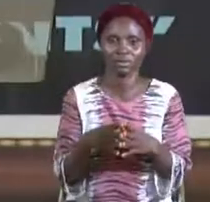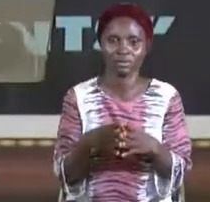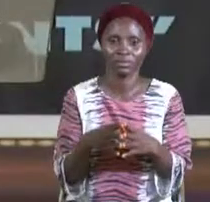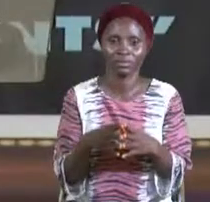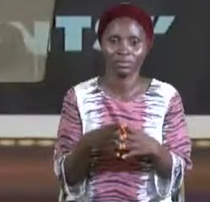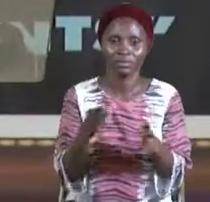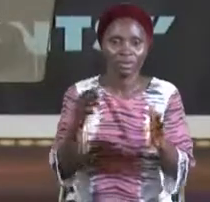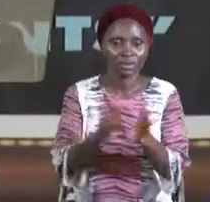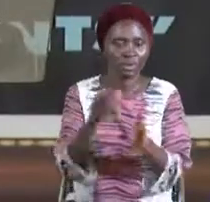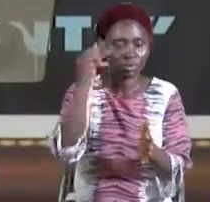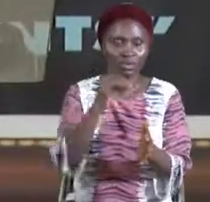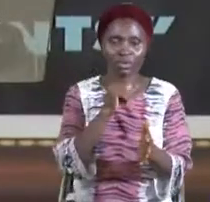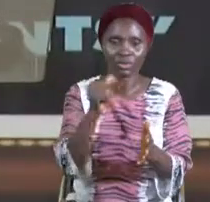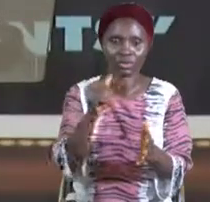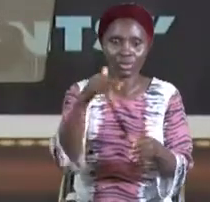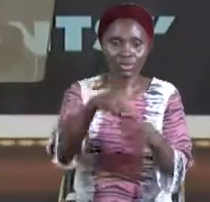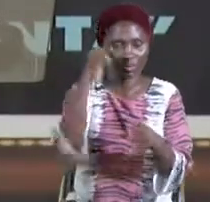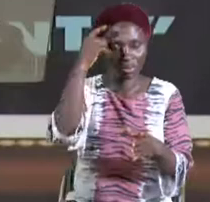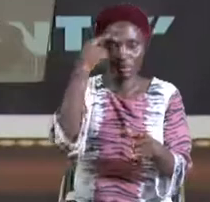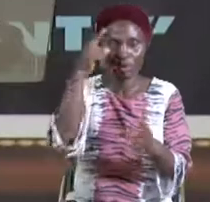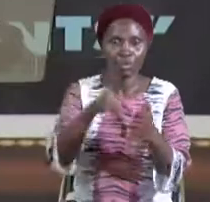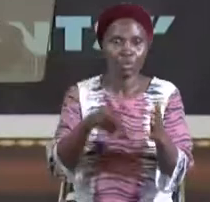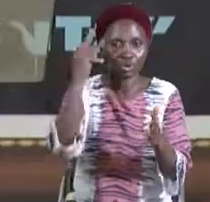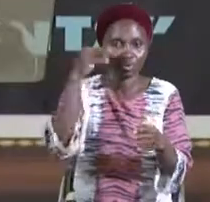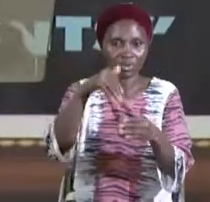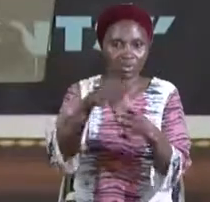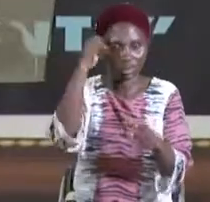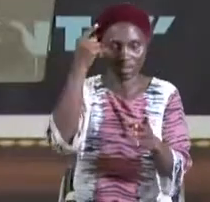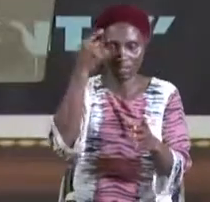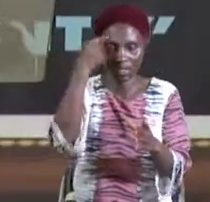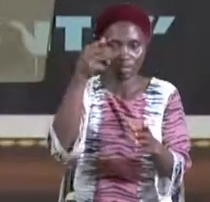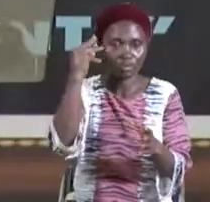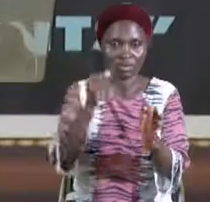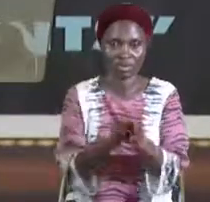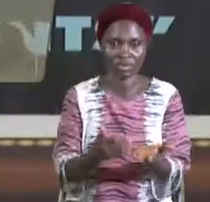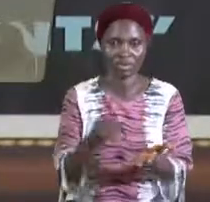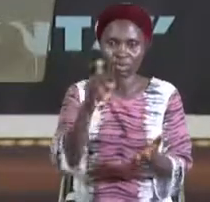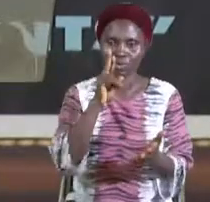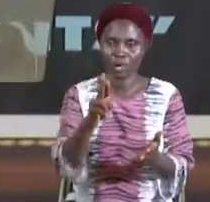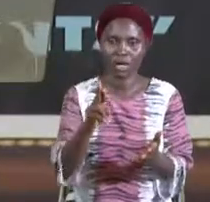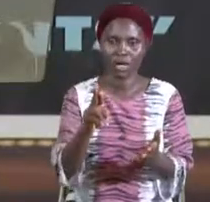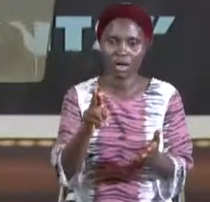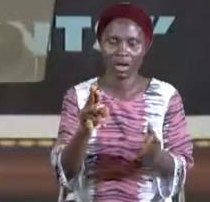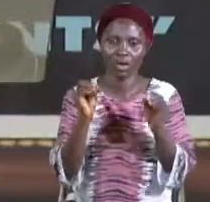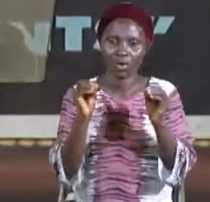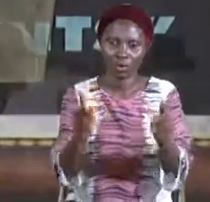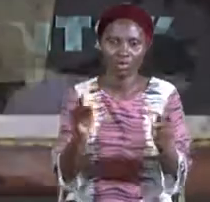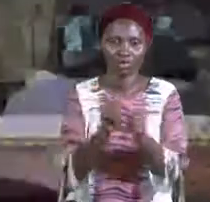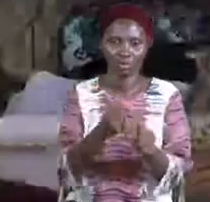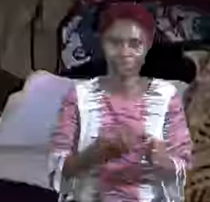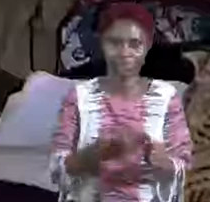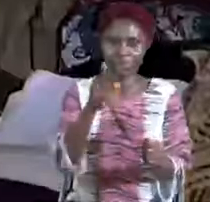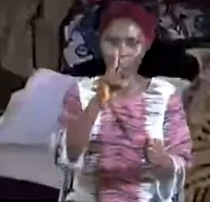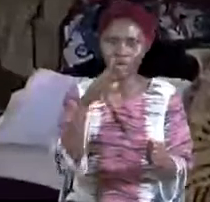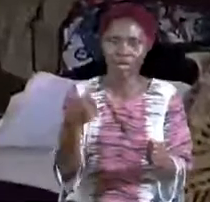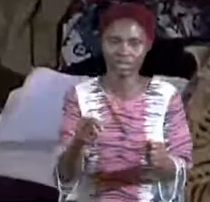cœur, ah, nous sommes bons, c'est bon tel que tu es, reste avec nous. Tu es fils de Dieu. Et tu es le sauveur, tu es le